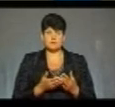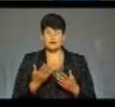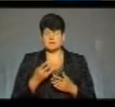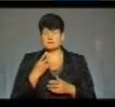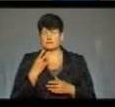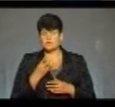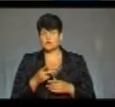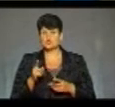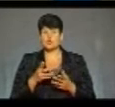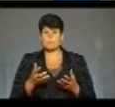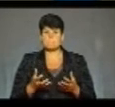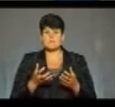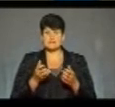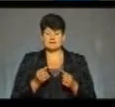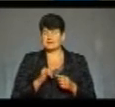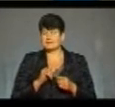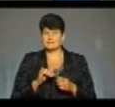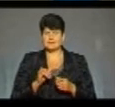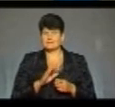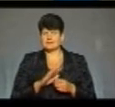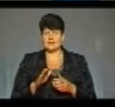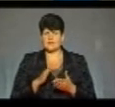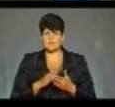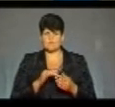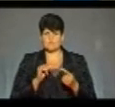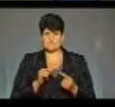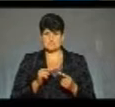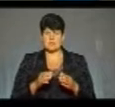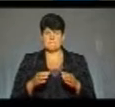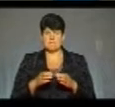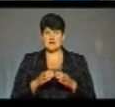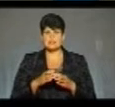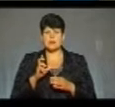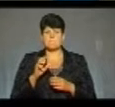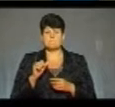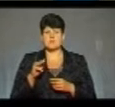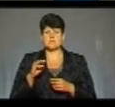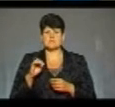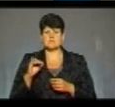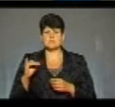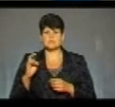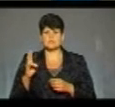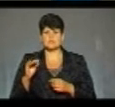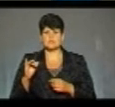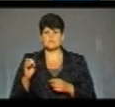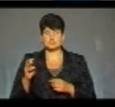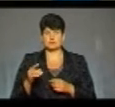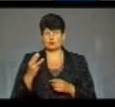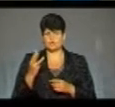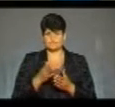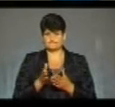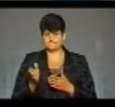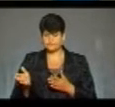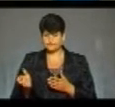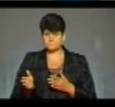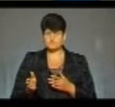Очевидно, що підтримують і не є в опозиції партія «Батьківщина». По чому це видно? По трьох критеріях.